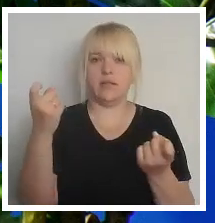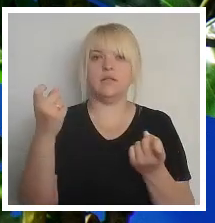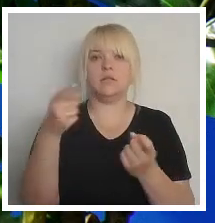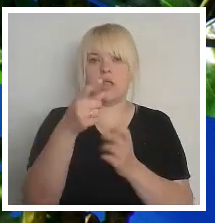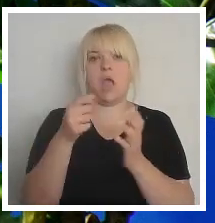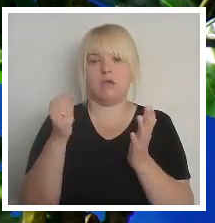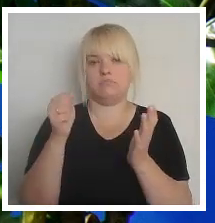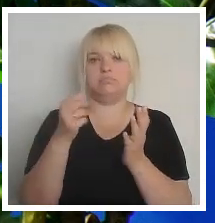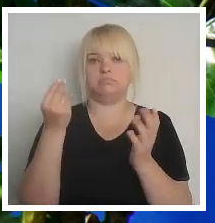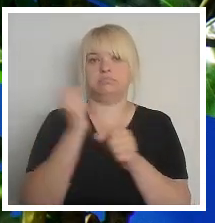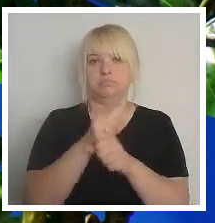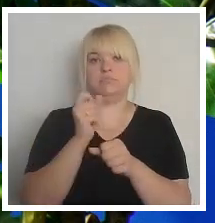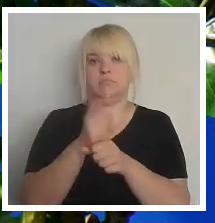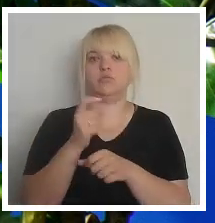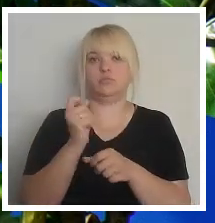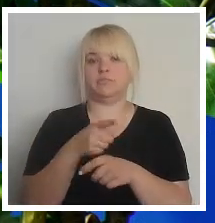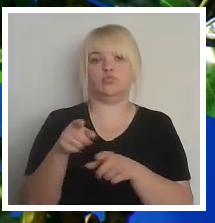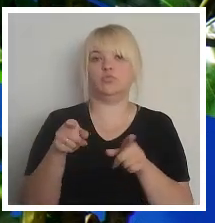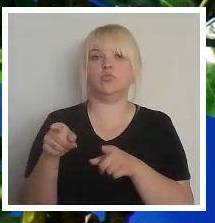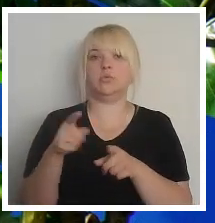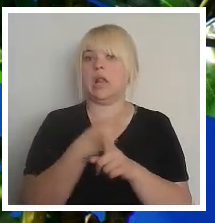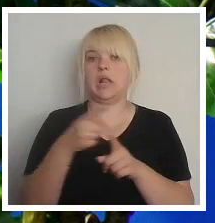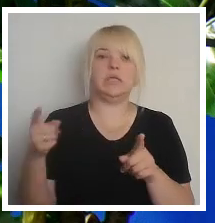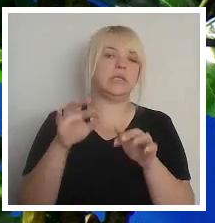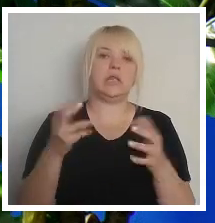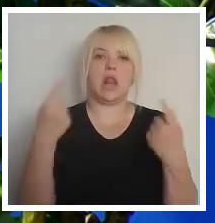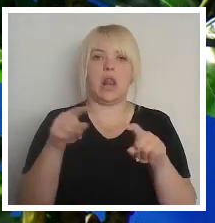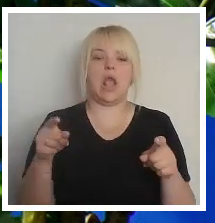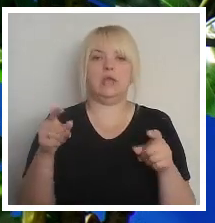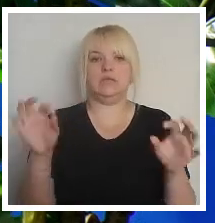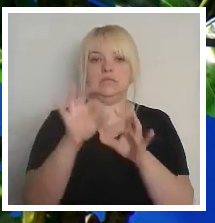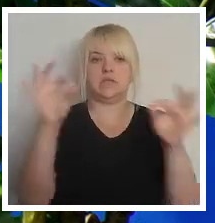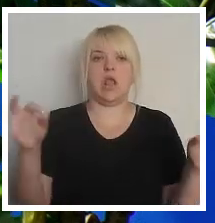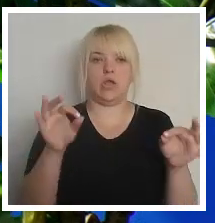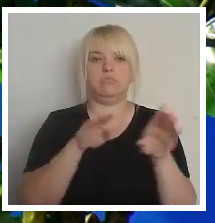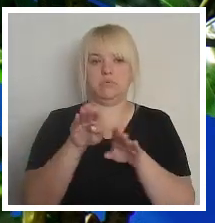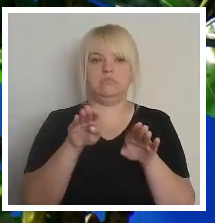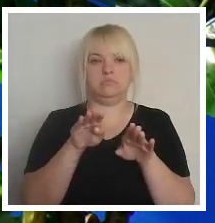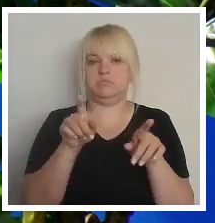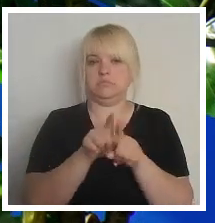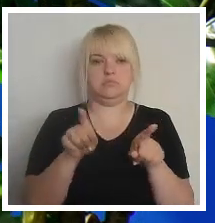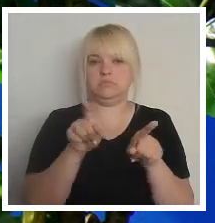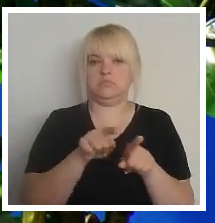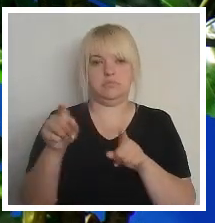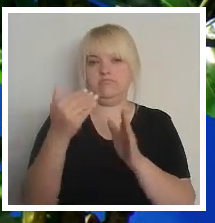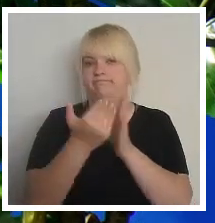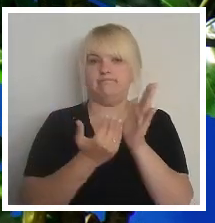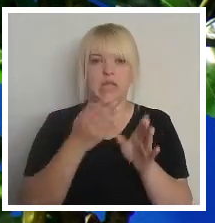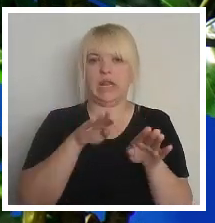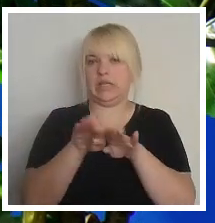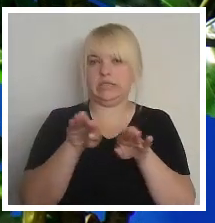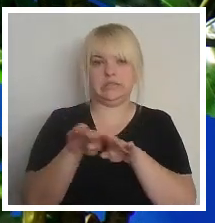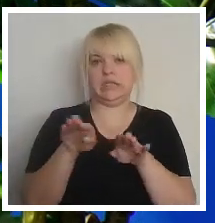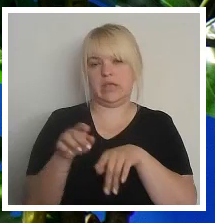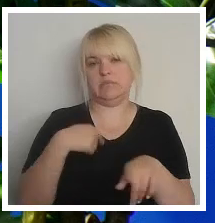abonēja līdz digitālā laikmeta sākumam. Faktiski mēs kļūstam par tieši tādiem pašiem spēlētājiem ar ļoti līdzīgiem, es